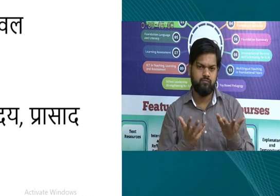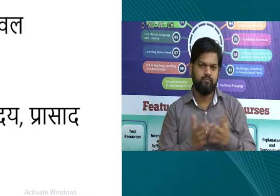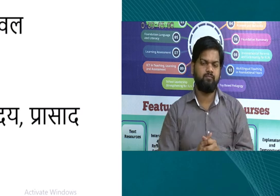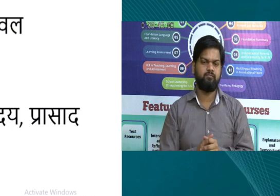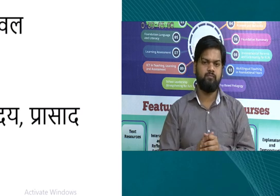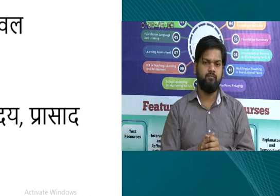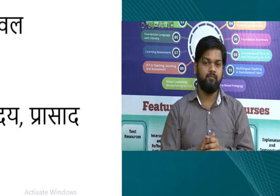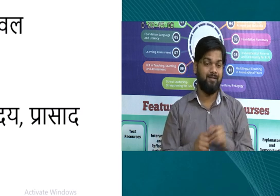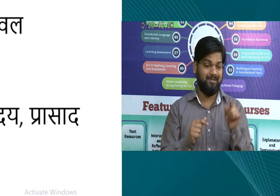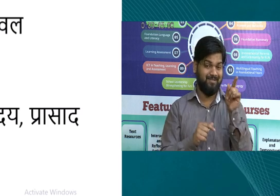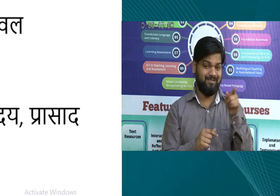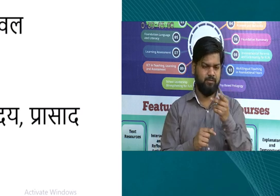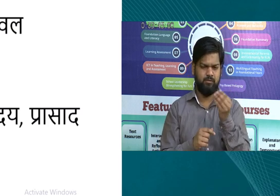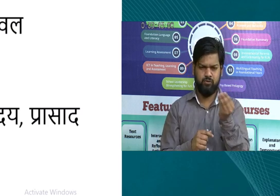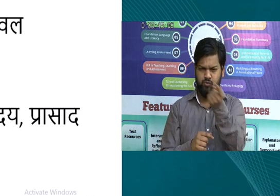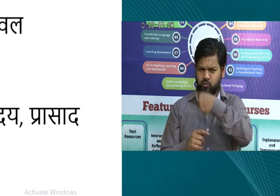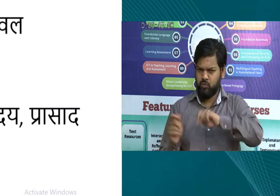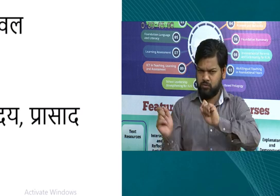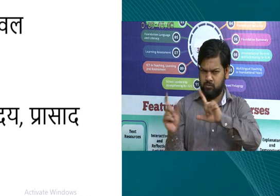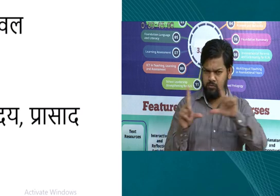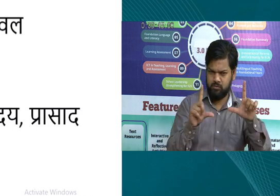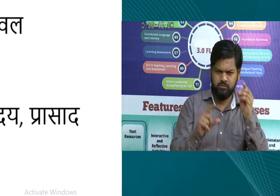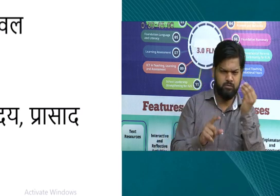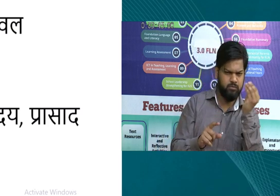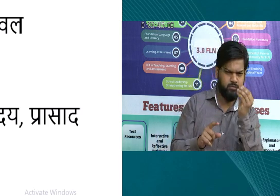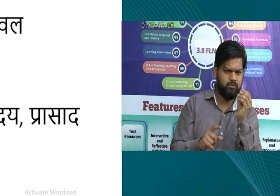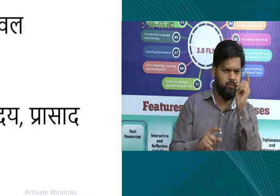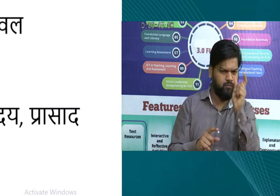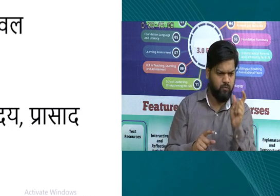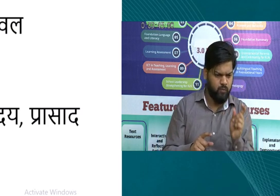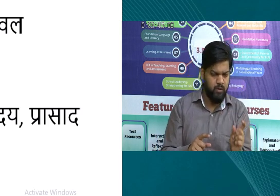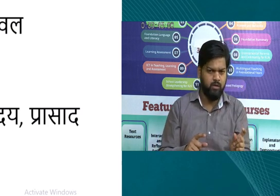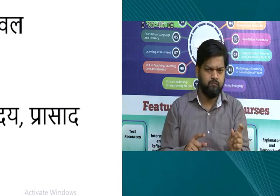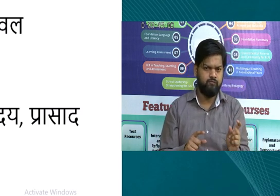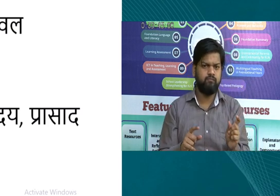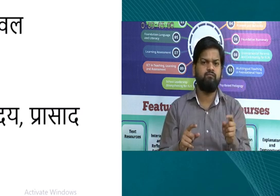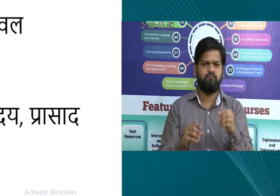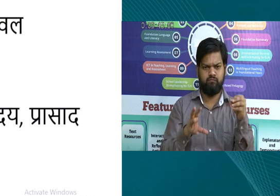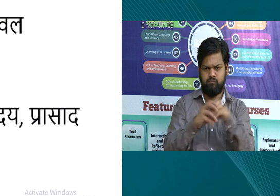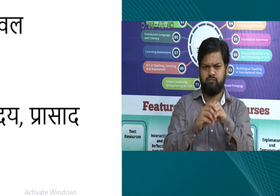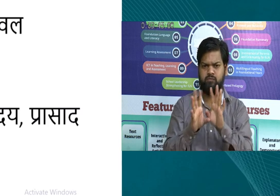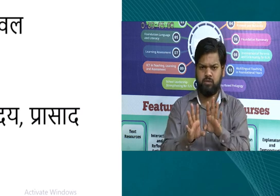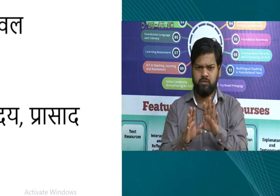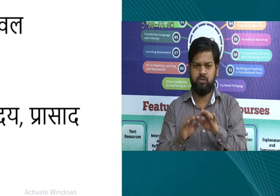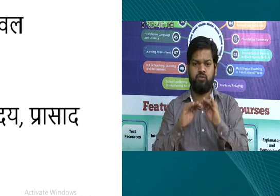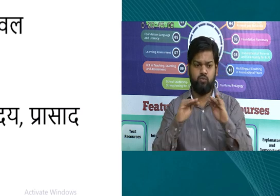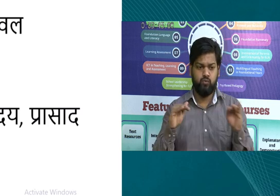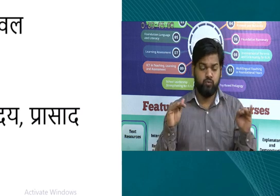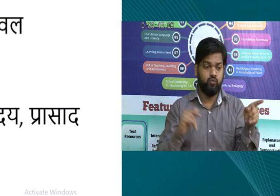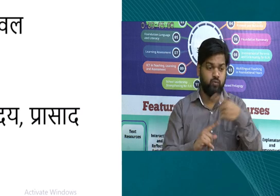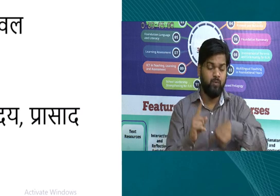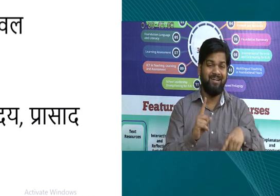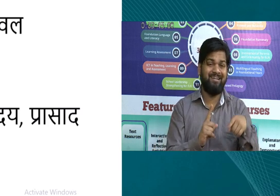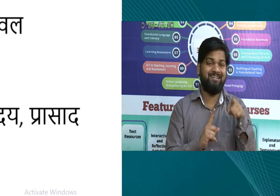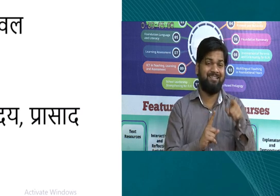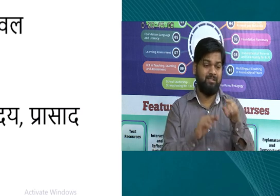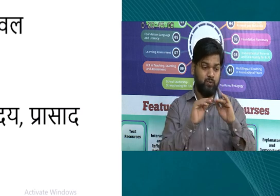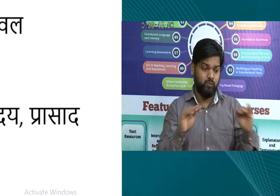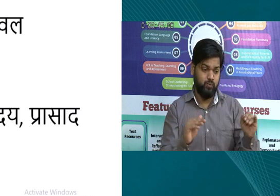रखा है ताकि बच्चे अपना जो डिक्शनरी है हिंदी का शब्दकोश है उसे देखने में वो अपनी रुचि बढ़ा सके